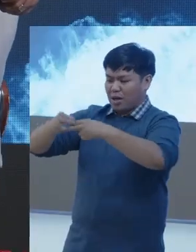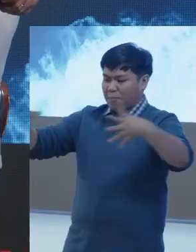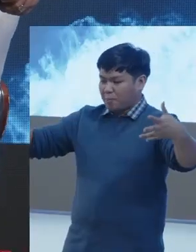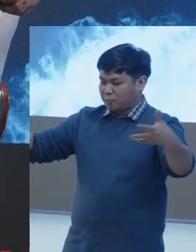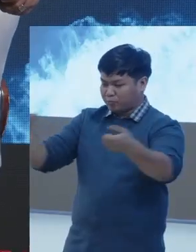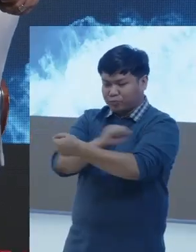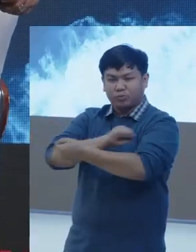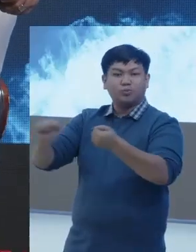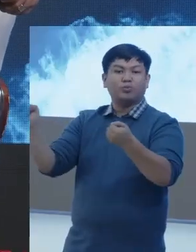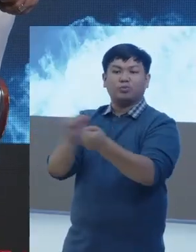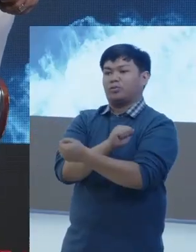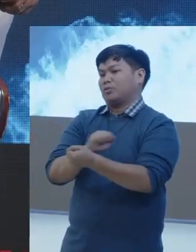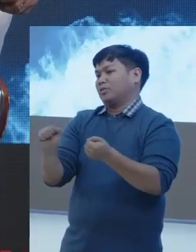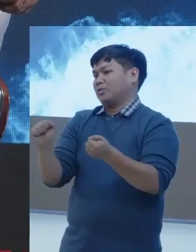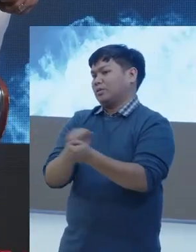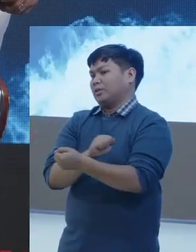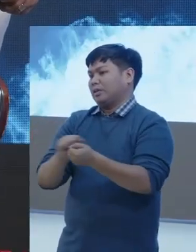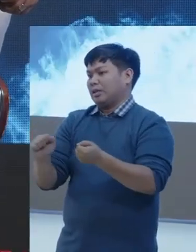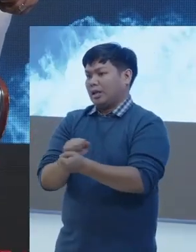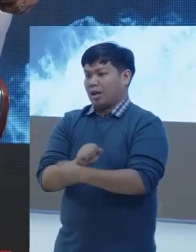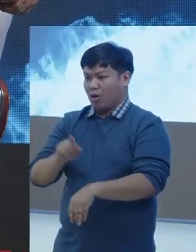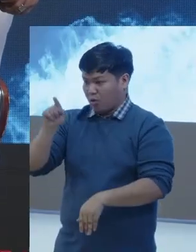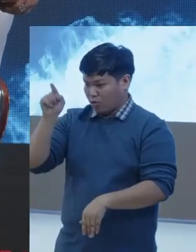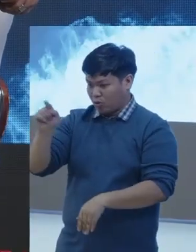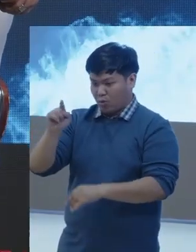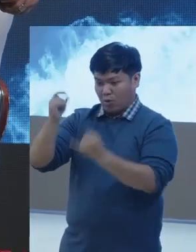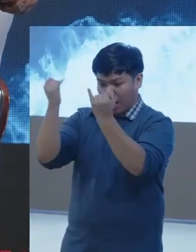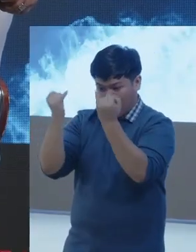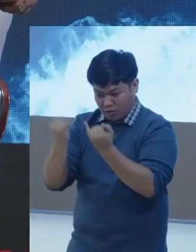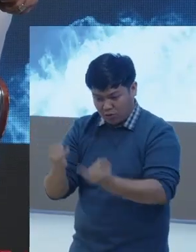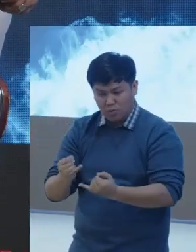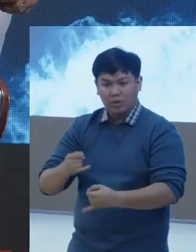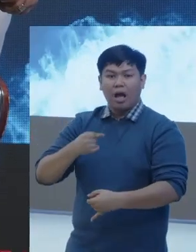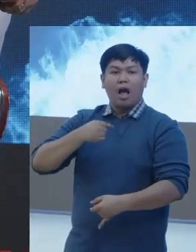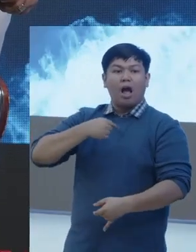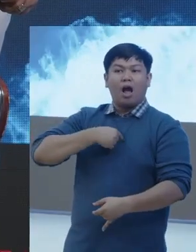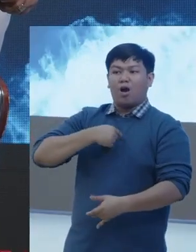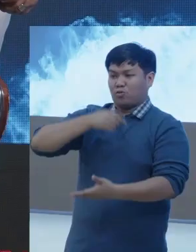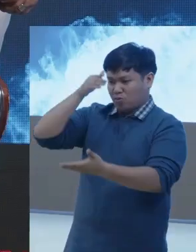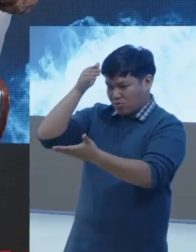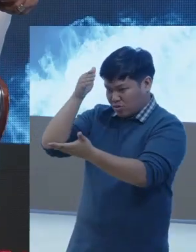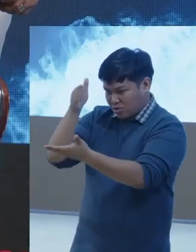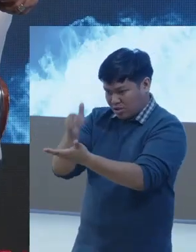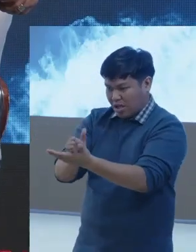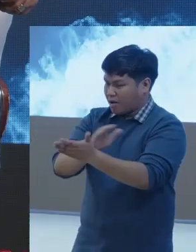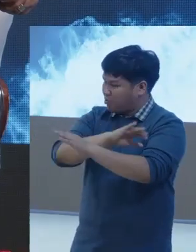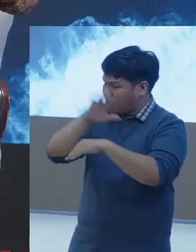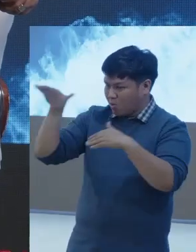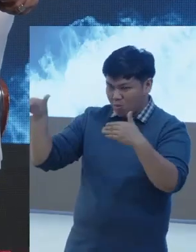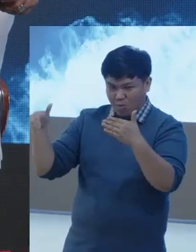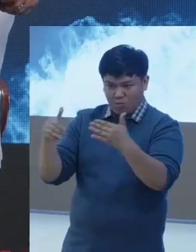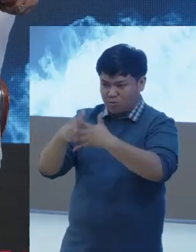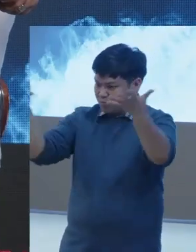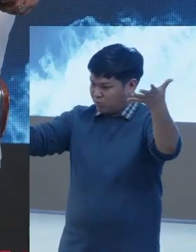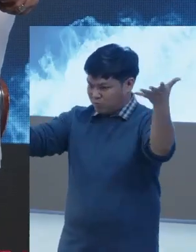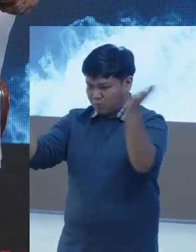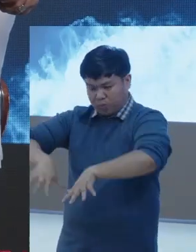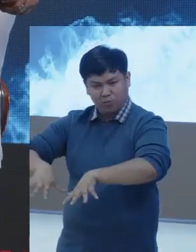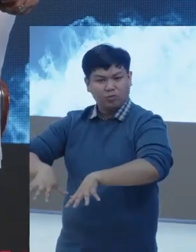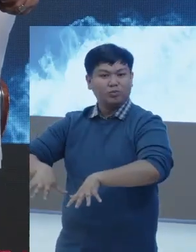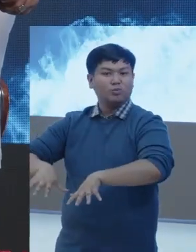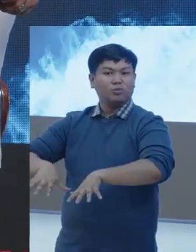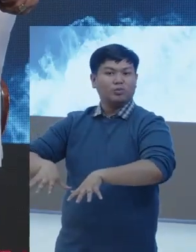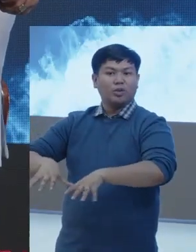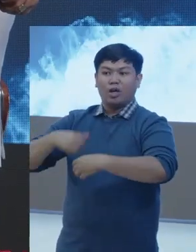Nineveh. "From the house of your gods, I will cut off the carved image and the metal image. I will